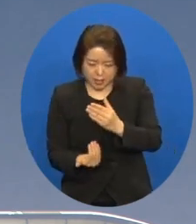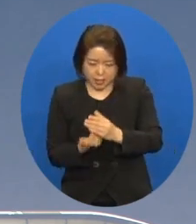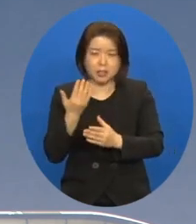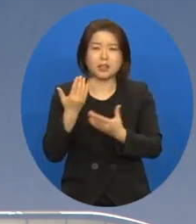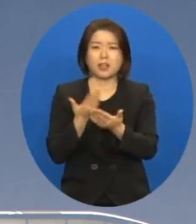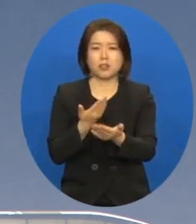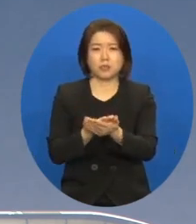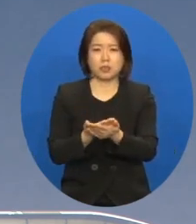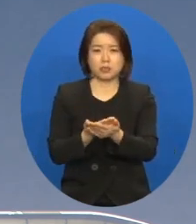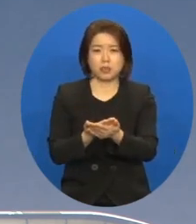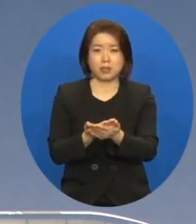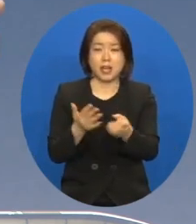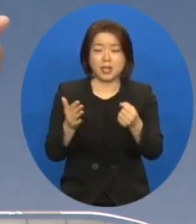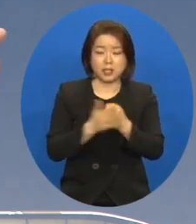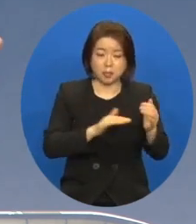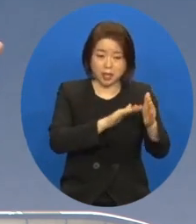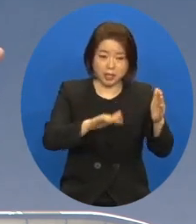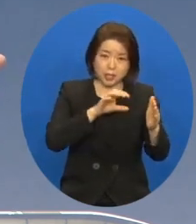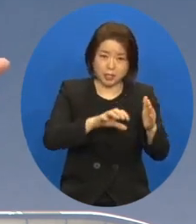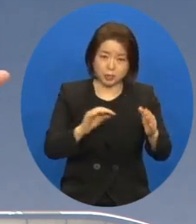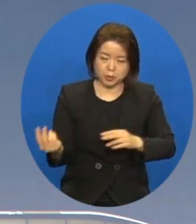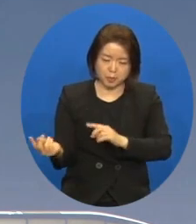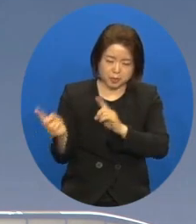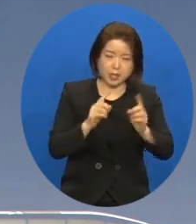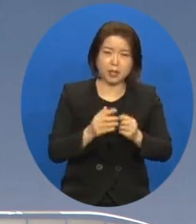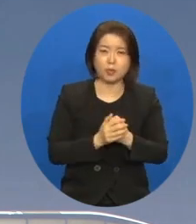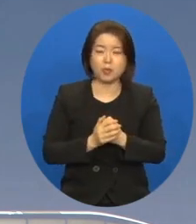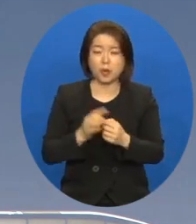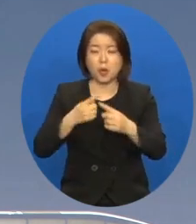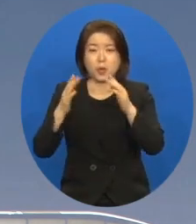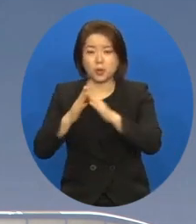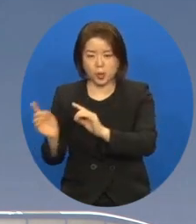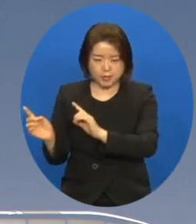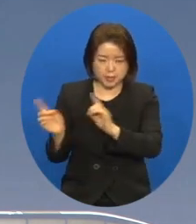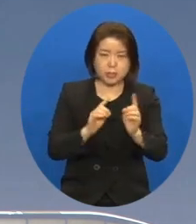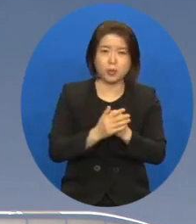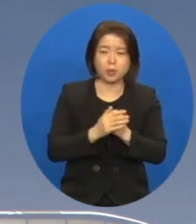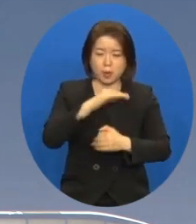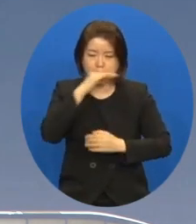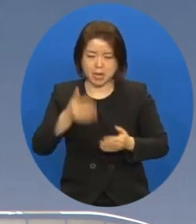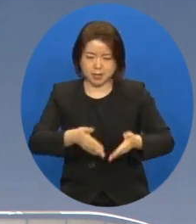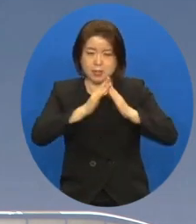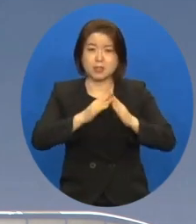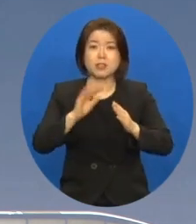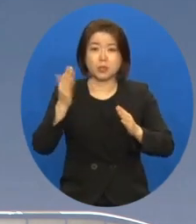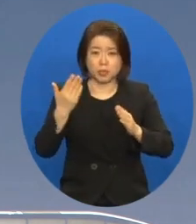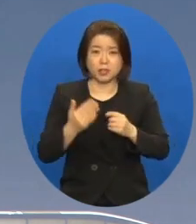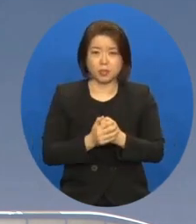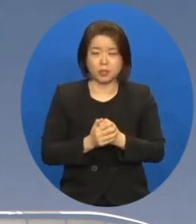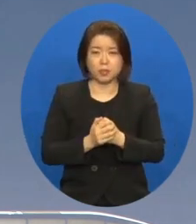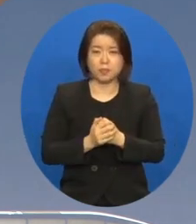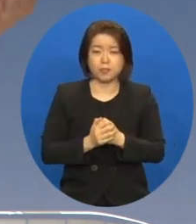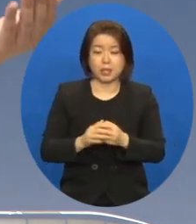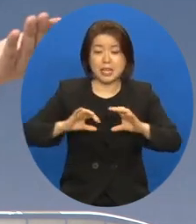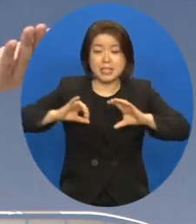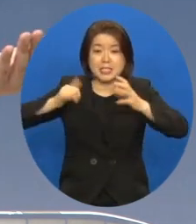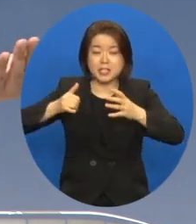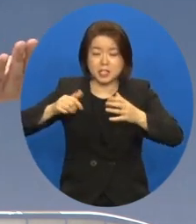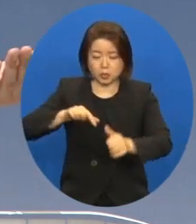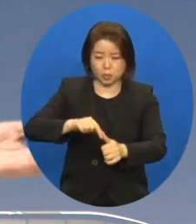하소서. 그래서 가정도 살고 우리가 교회를 일으키고 바로 세우고 그리고